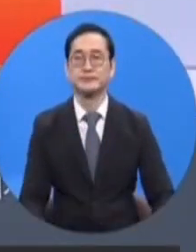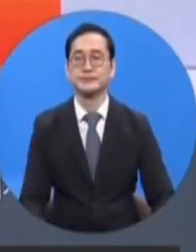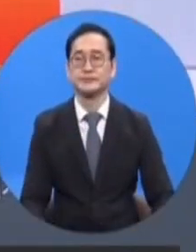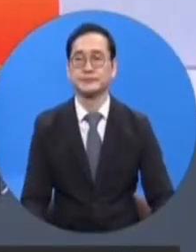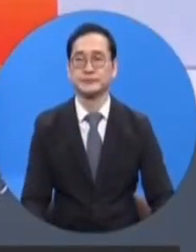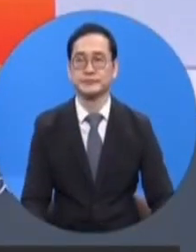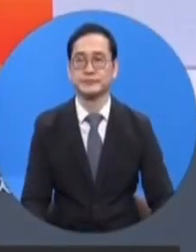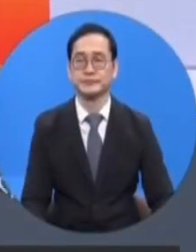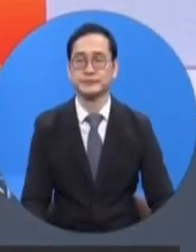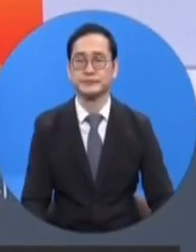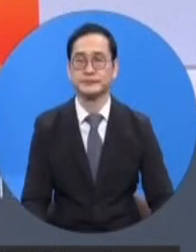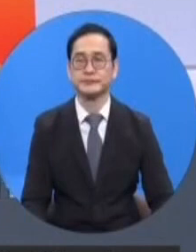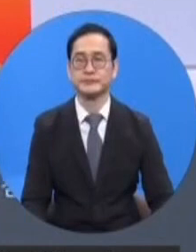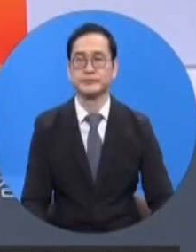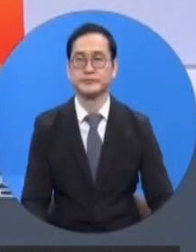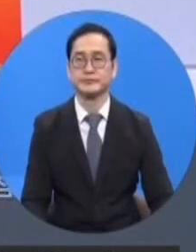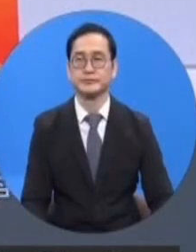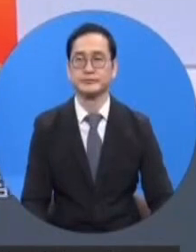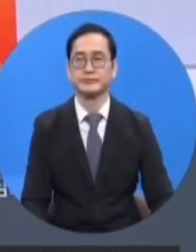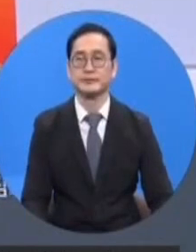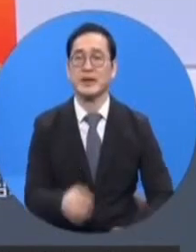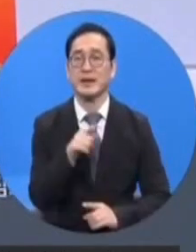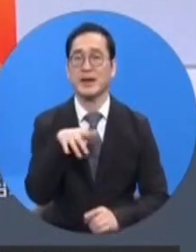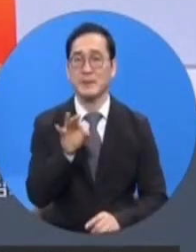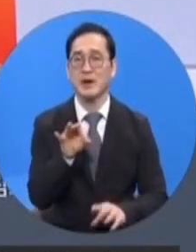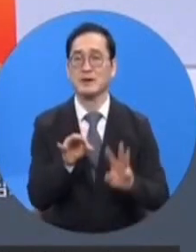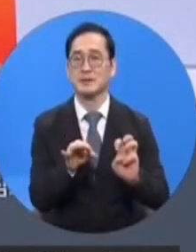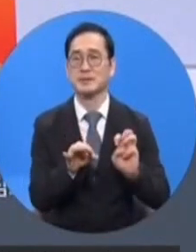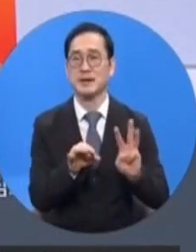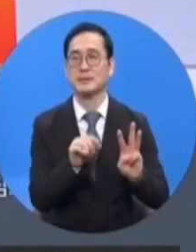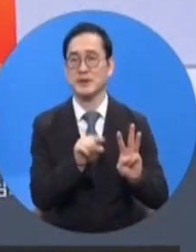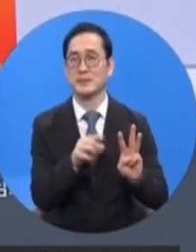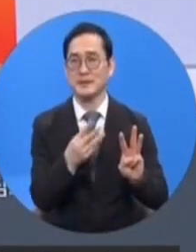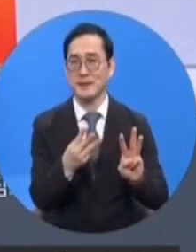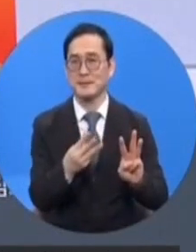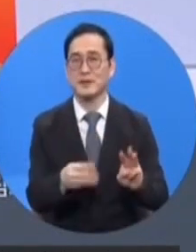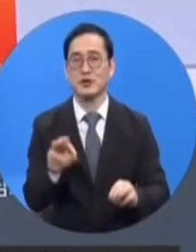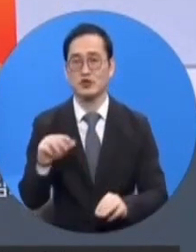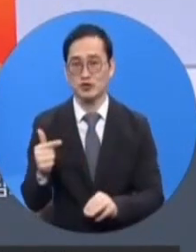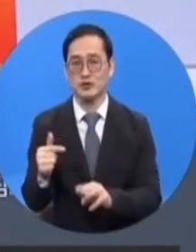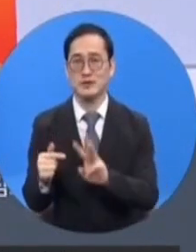의뢰하고 리서치앤리서치가 실시한 여론조사 결과, 이재명 후보는 33.3%, 윤석열 후보는